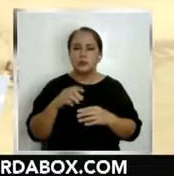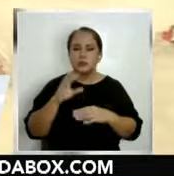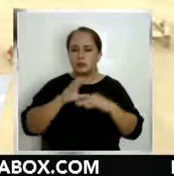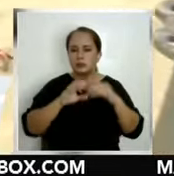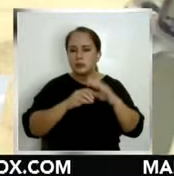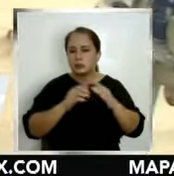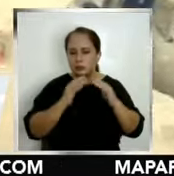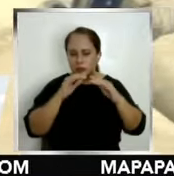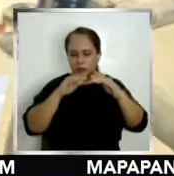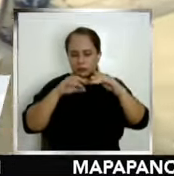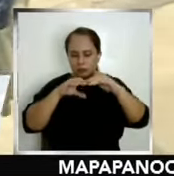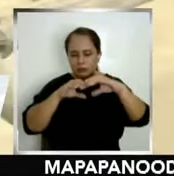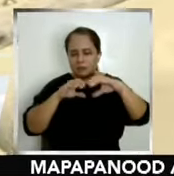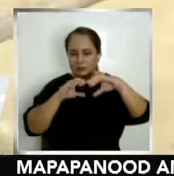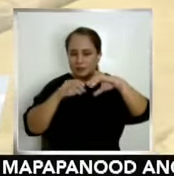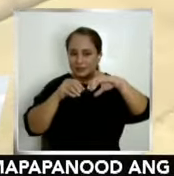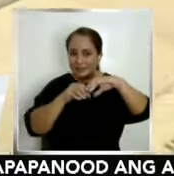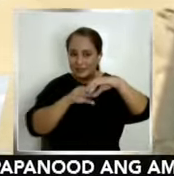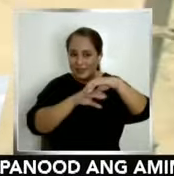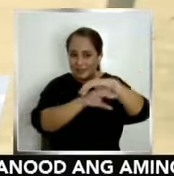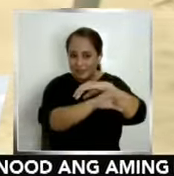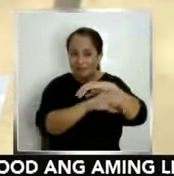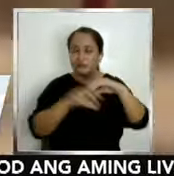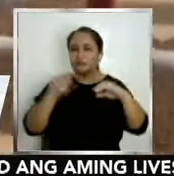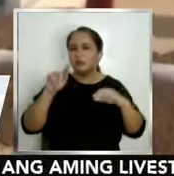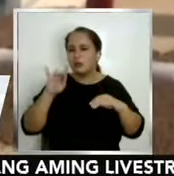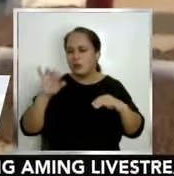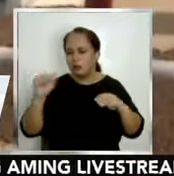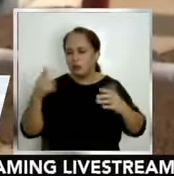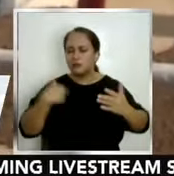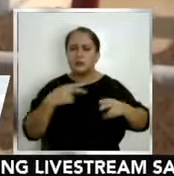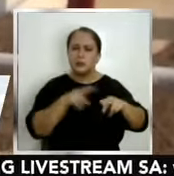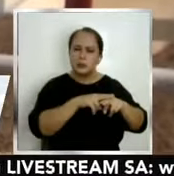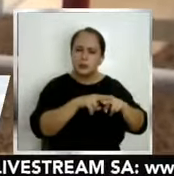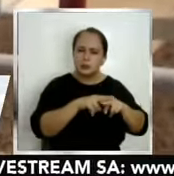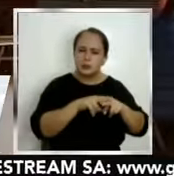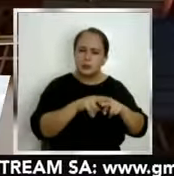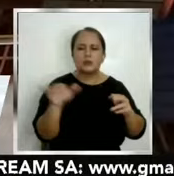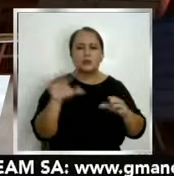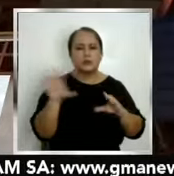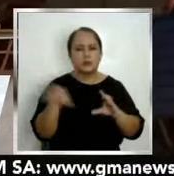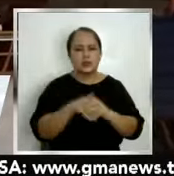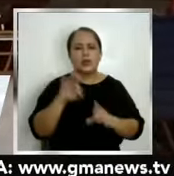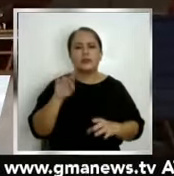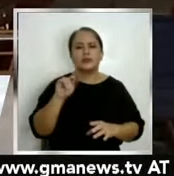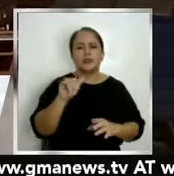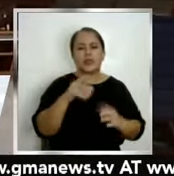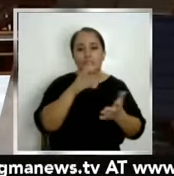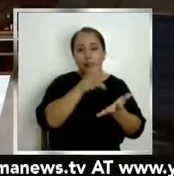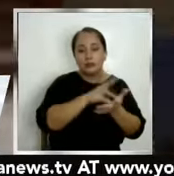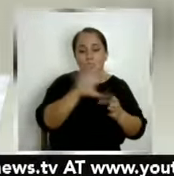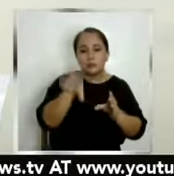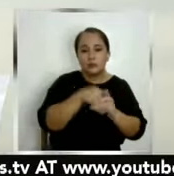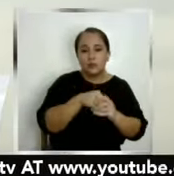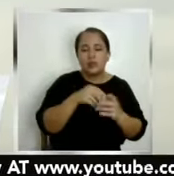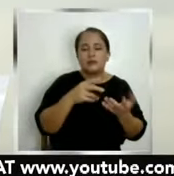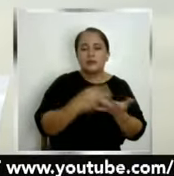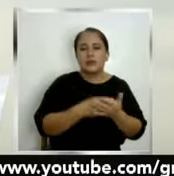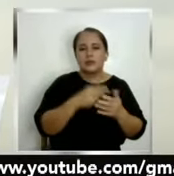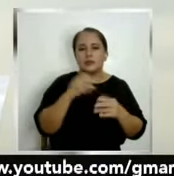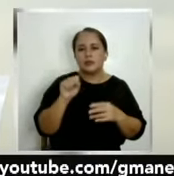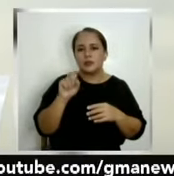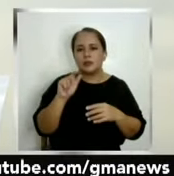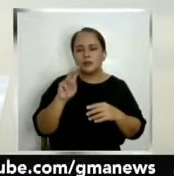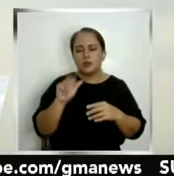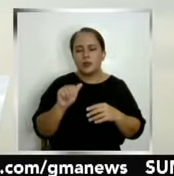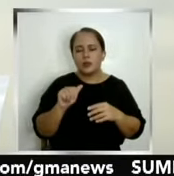6.1 kilometers ng riles kasama ang underground railway at ang FTI station na konektado sa Metro Manila Subway Project. Co-funded ang